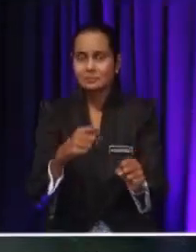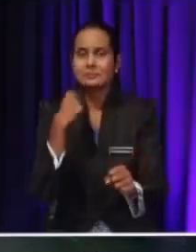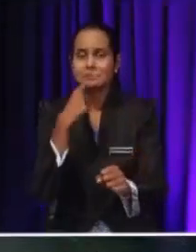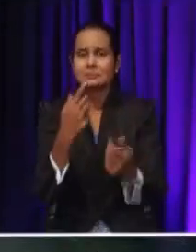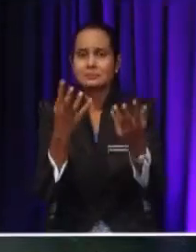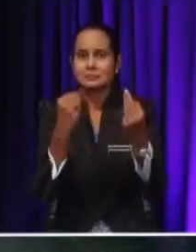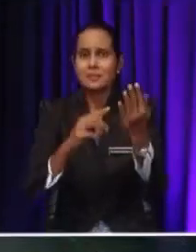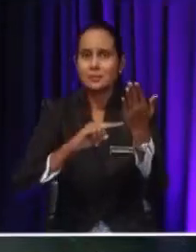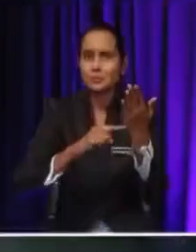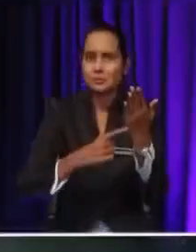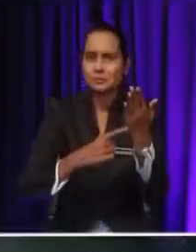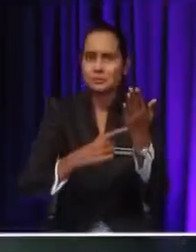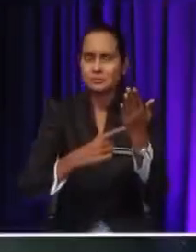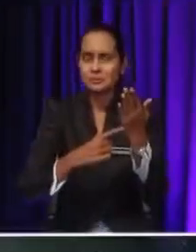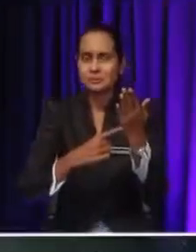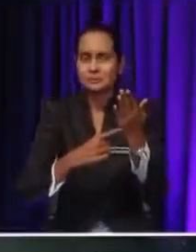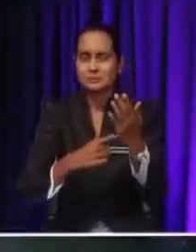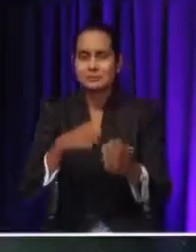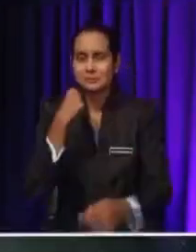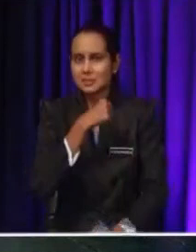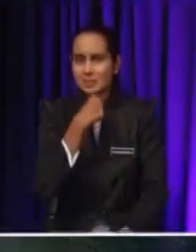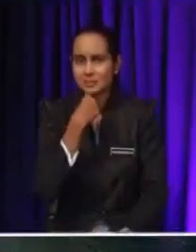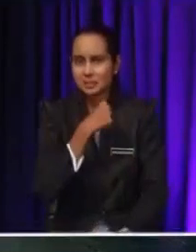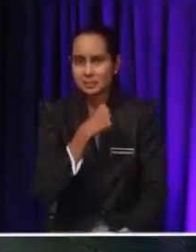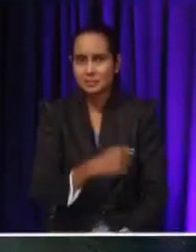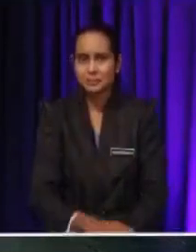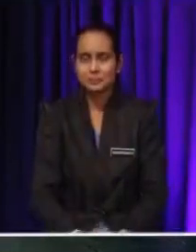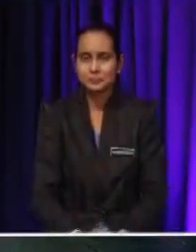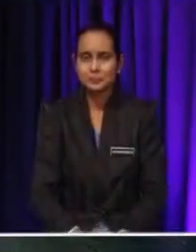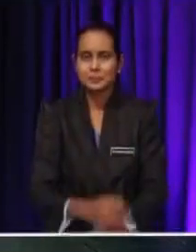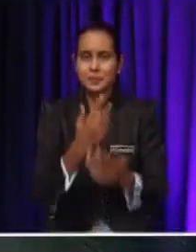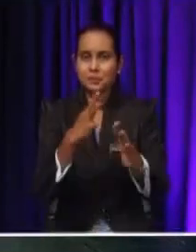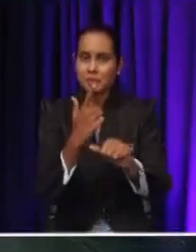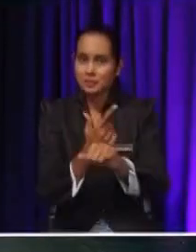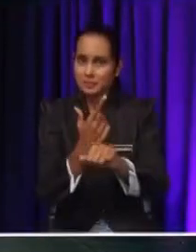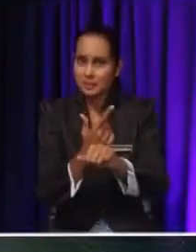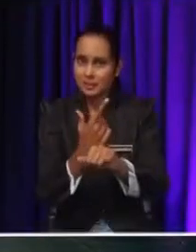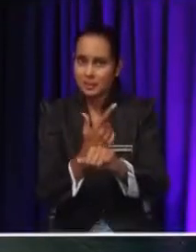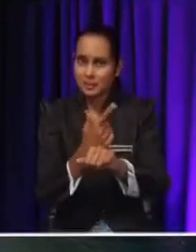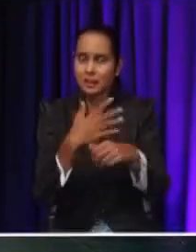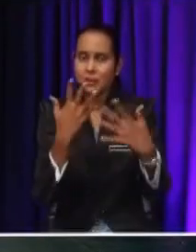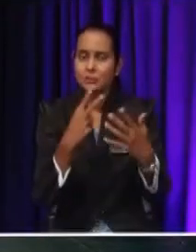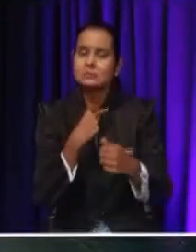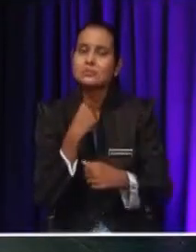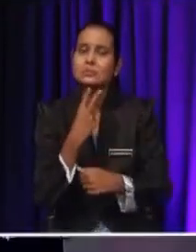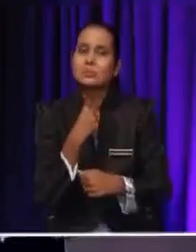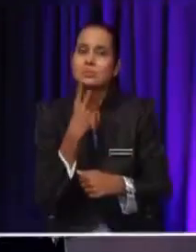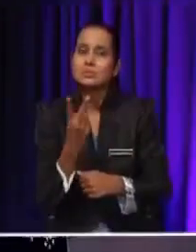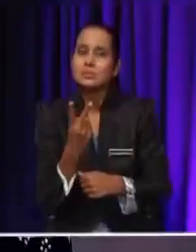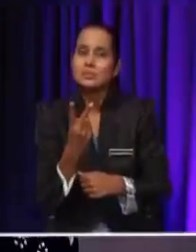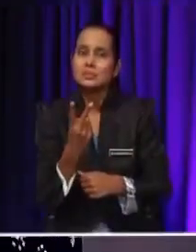muda bersajak kamu udah berlatih datang macam mana intonasi saja